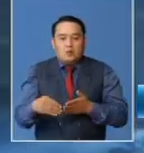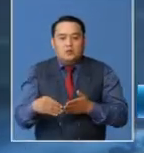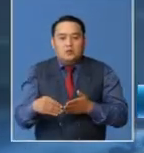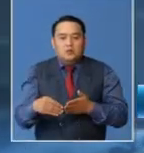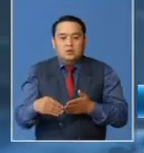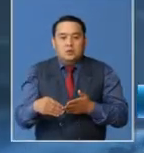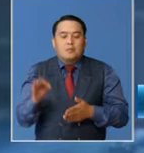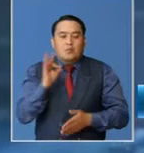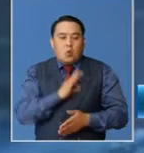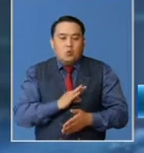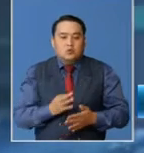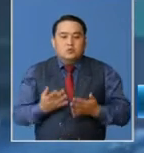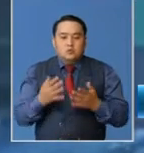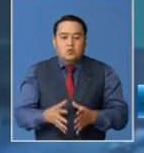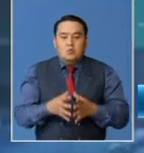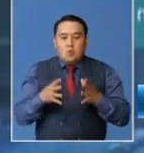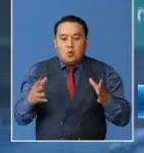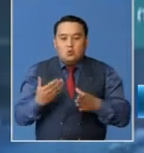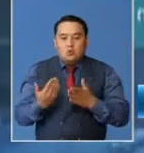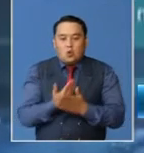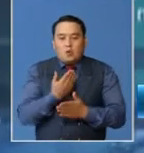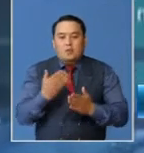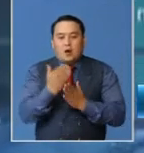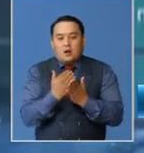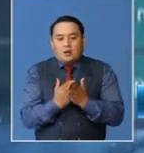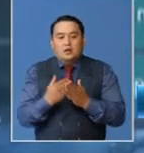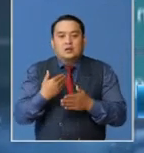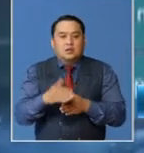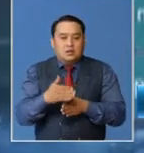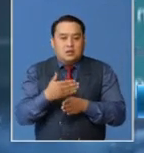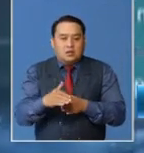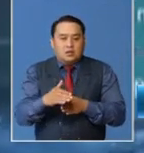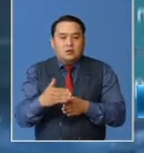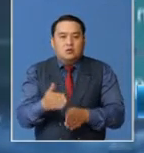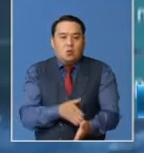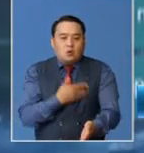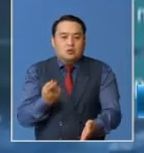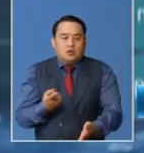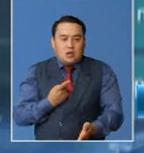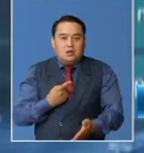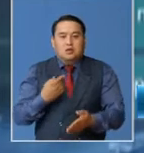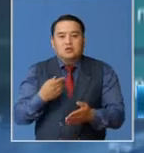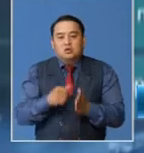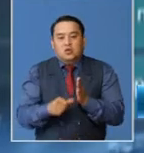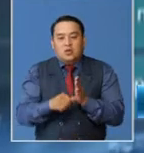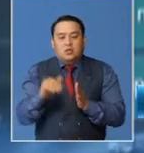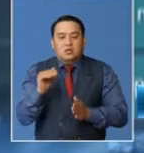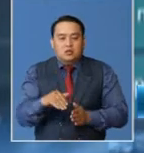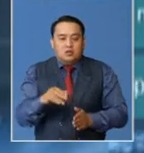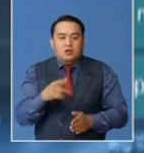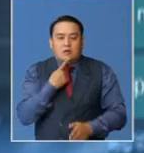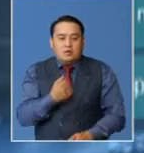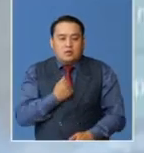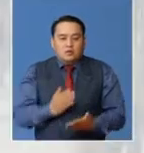жилья, пользуется спросом больше. Благодаря новой программе кредитования долгожданное жилье смогут получить 60 тысяч